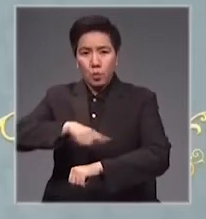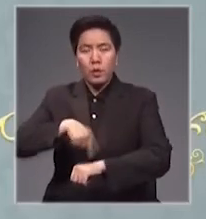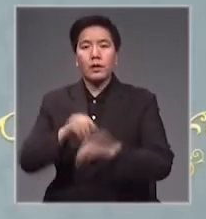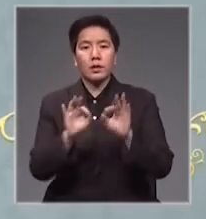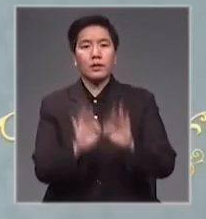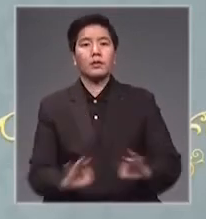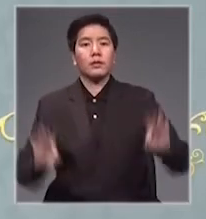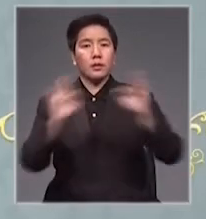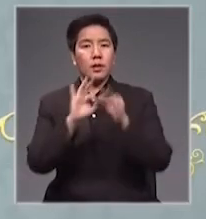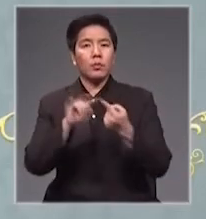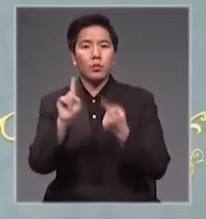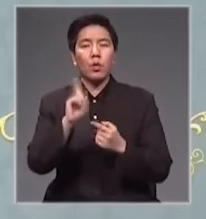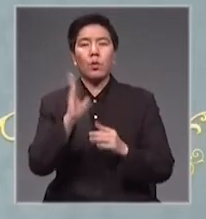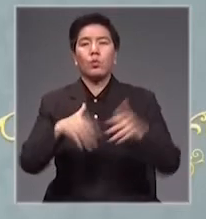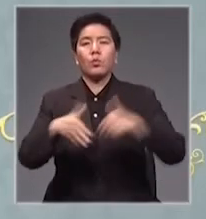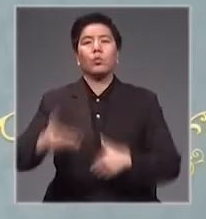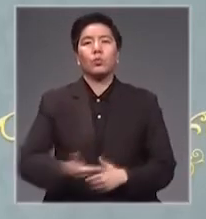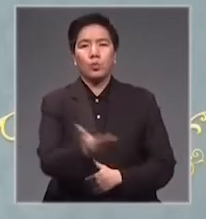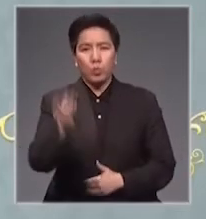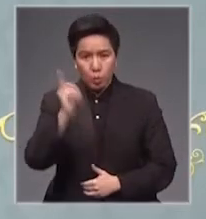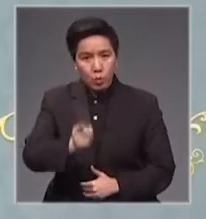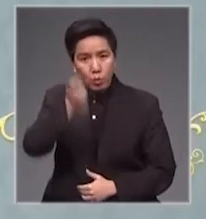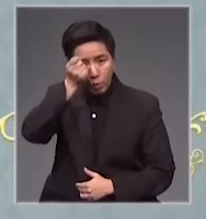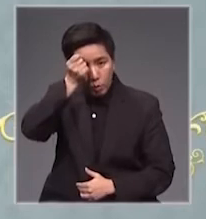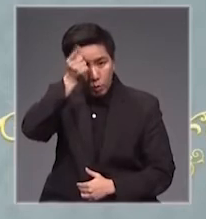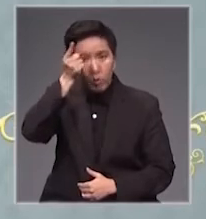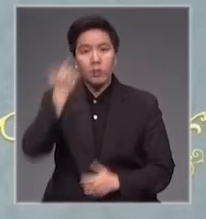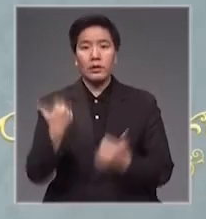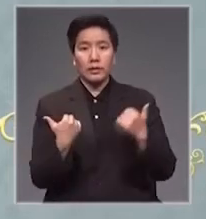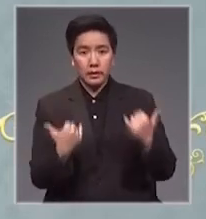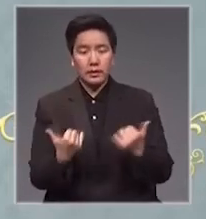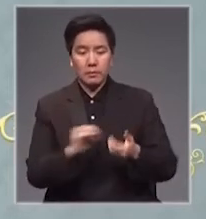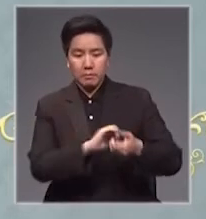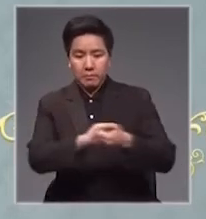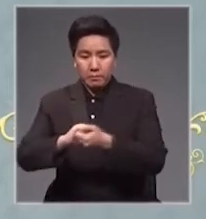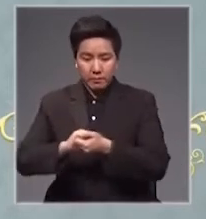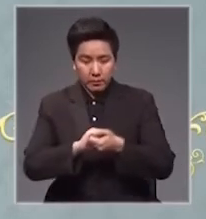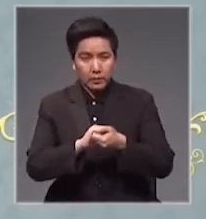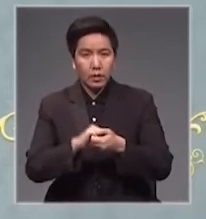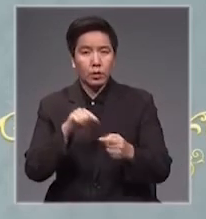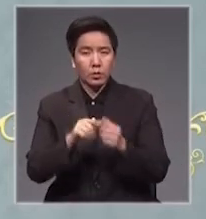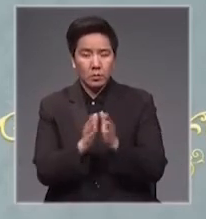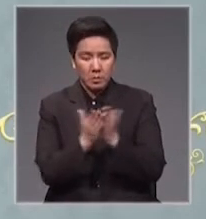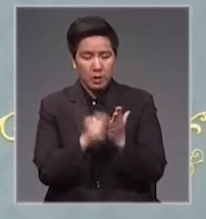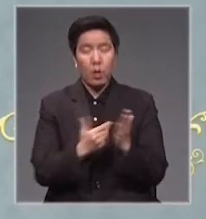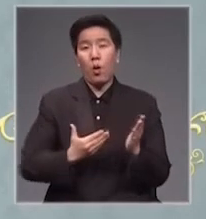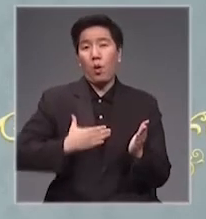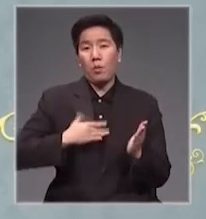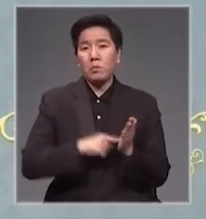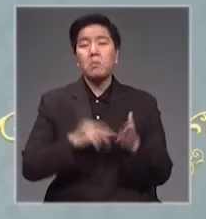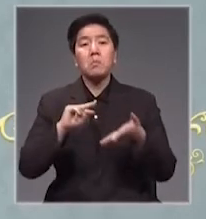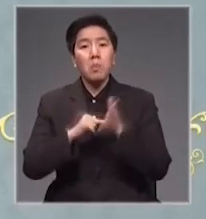ก็คือความเข้าใจและความร่วมมือจากทุกภาคส่วนดังนั้นความปรองดองในพจนานุกรมของผมไม่ได้หมาย